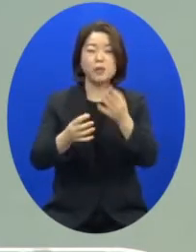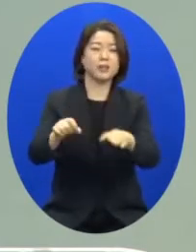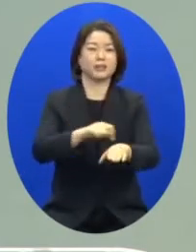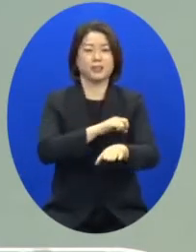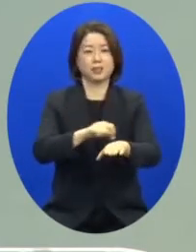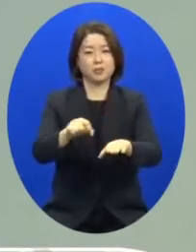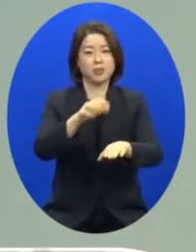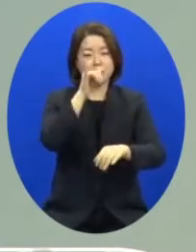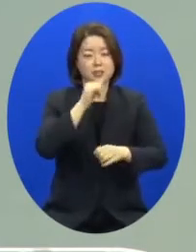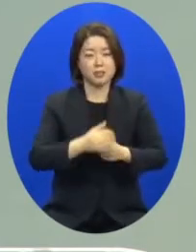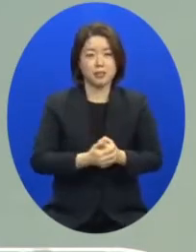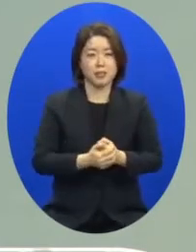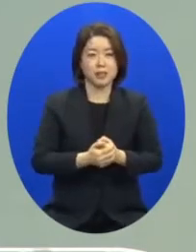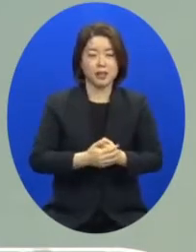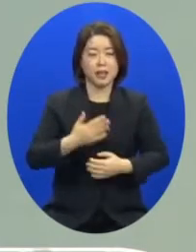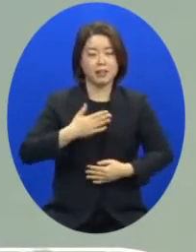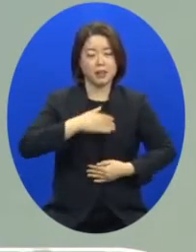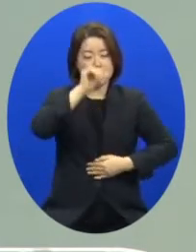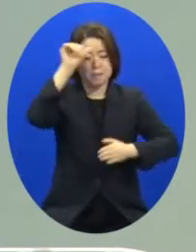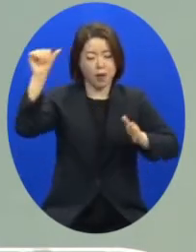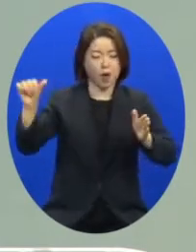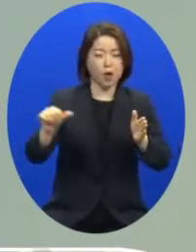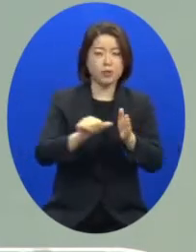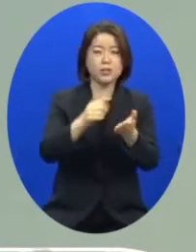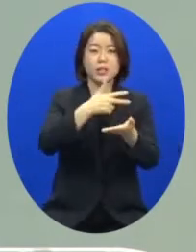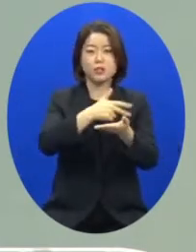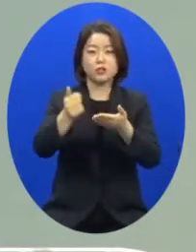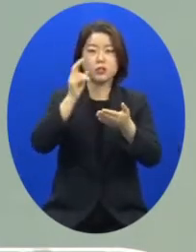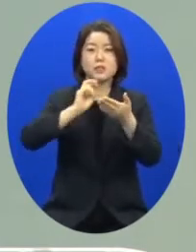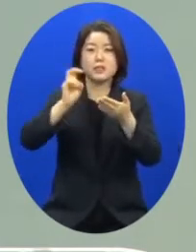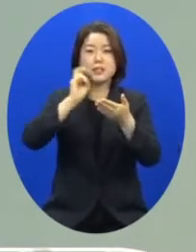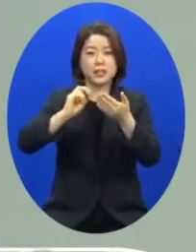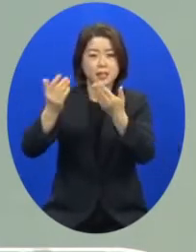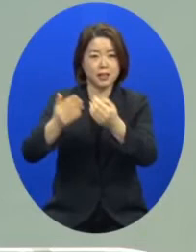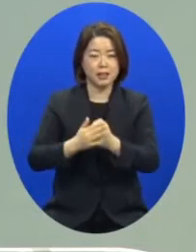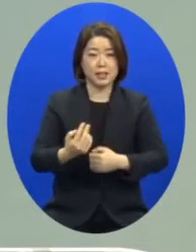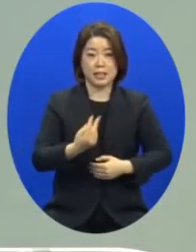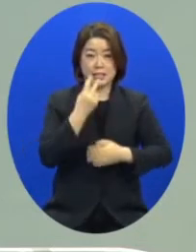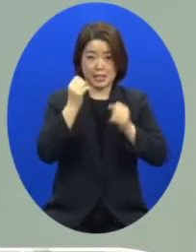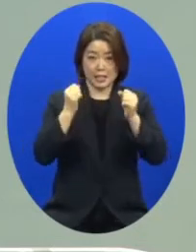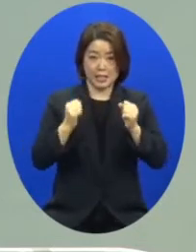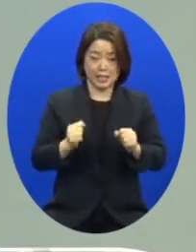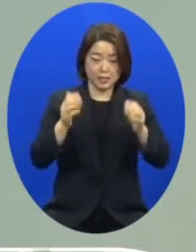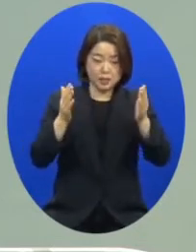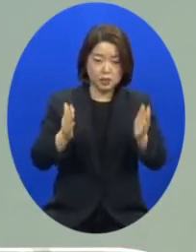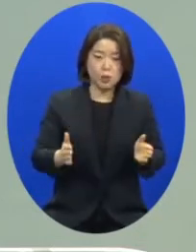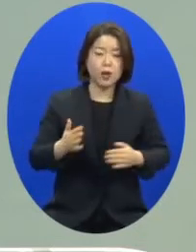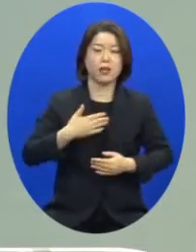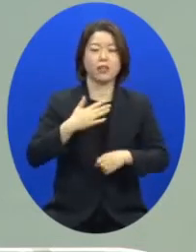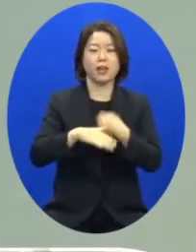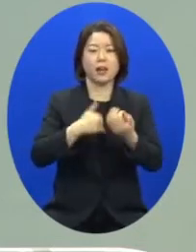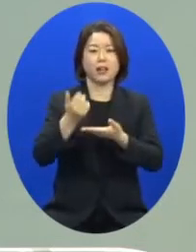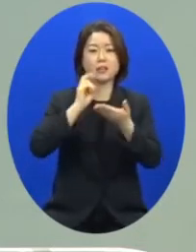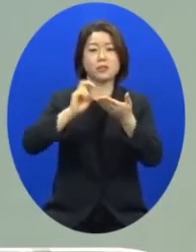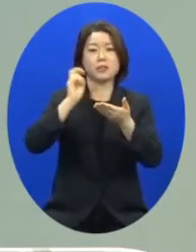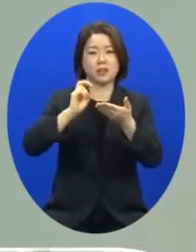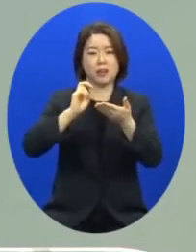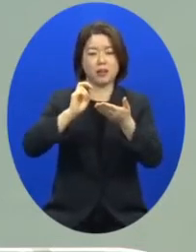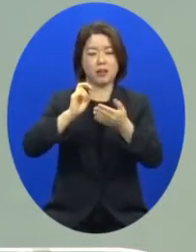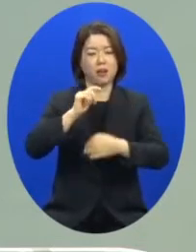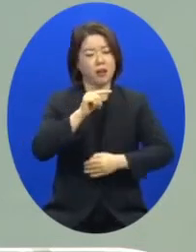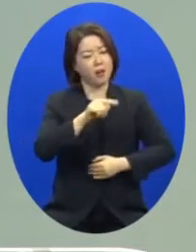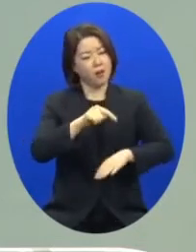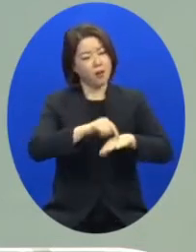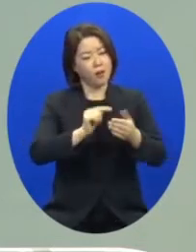평생 주님을 찬양하며 살아 있는 한 내 하나님을 찬양하게 따 그 마음의 중심에